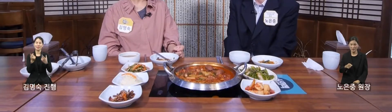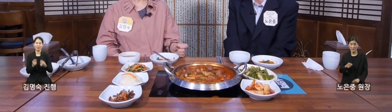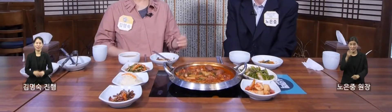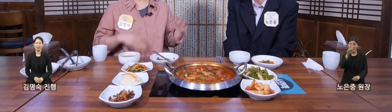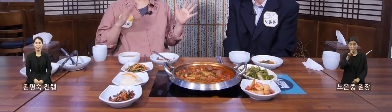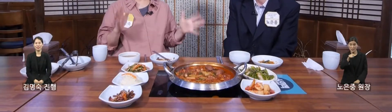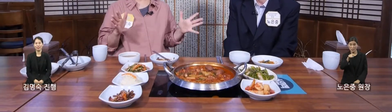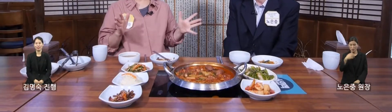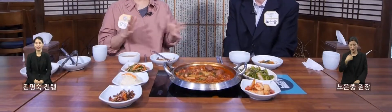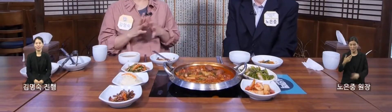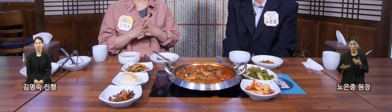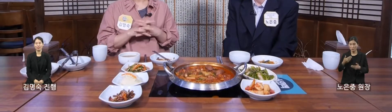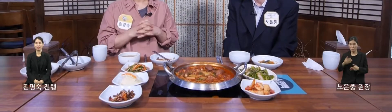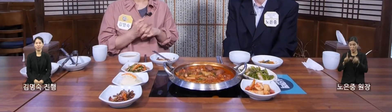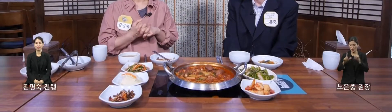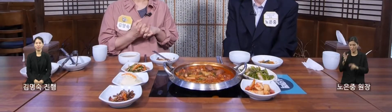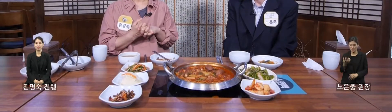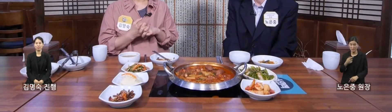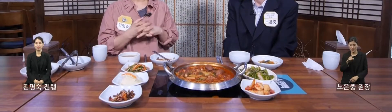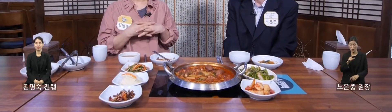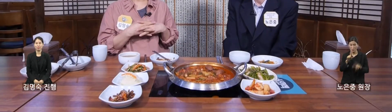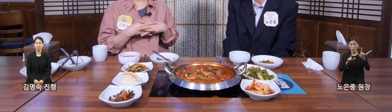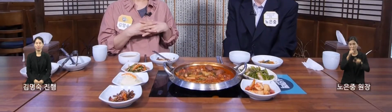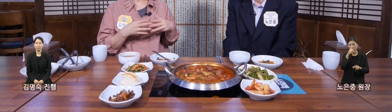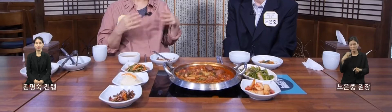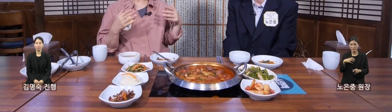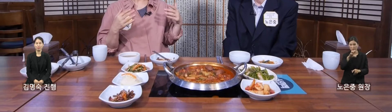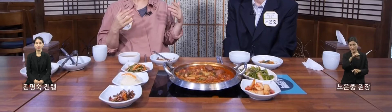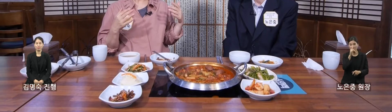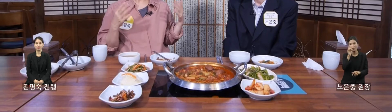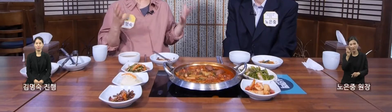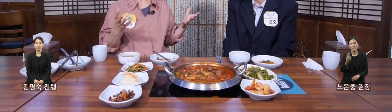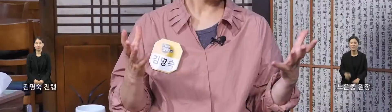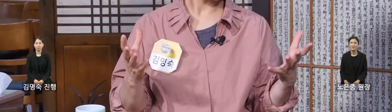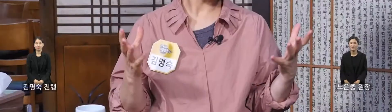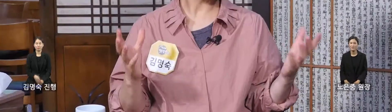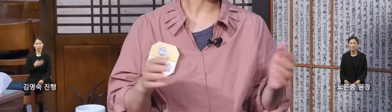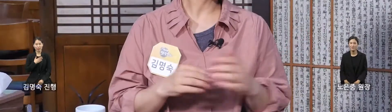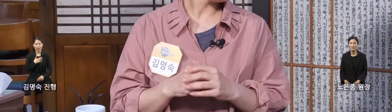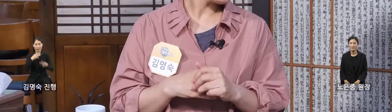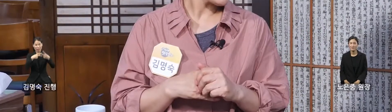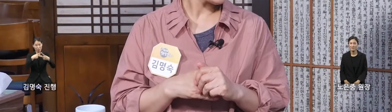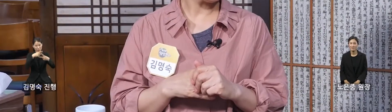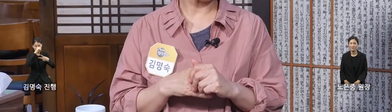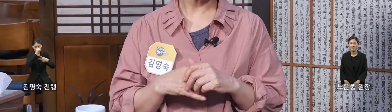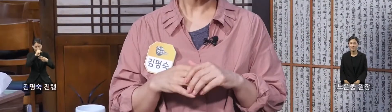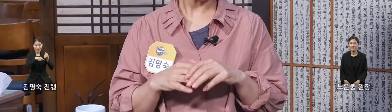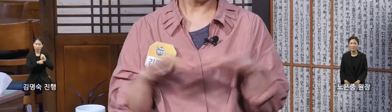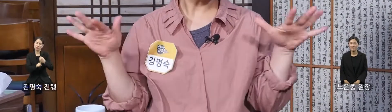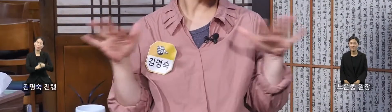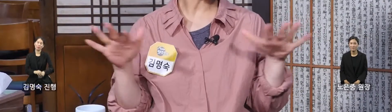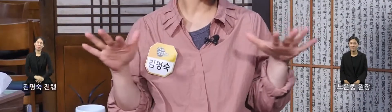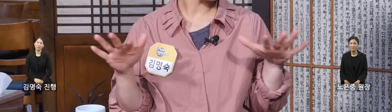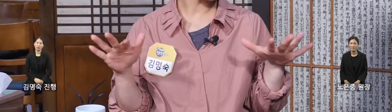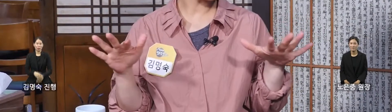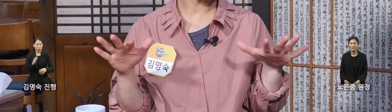잘 안 보지만. 그렇기도 하고. 그러니까 조금 저가 그 드라마를 더 좋아하는 이유 중에 하나는